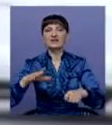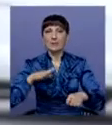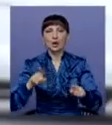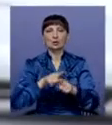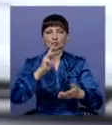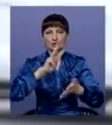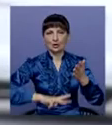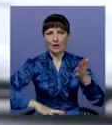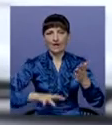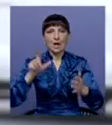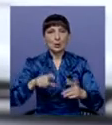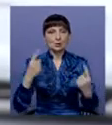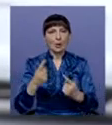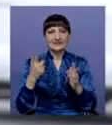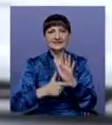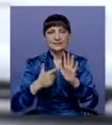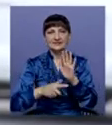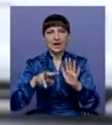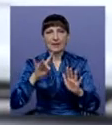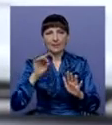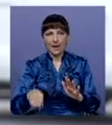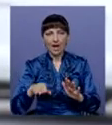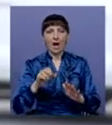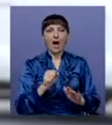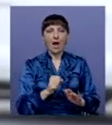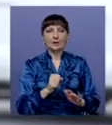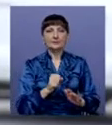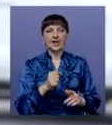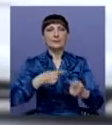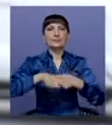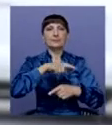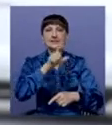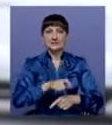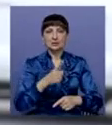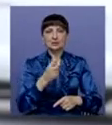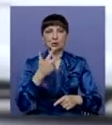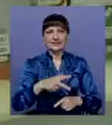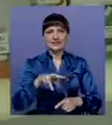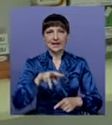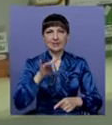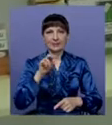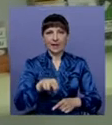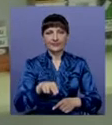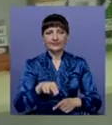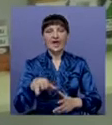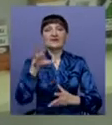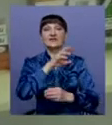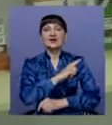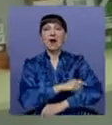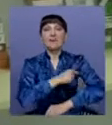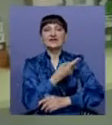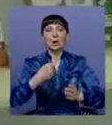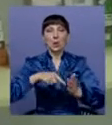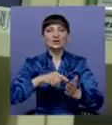на физических лиц 70 МРП, а на предпринимателей 130 МРП. К слову, во всех аптеках